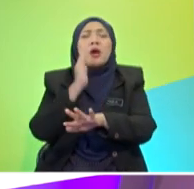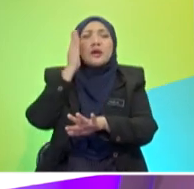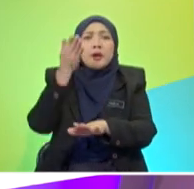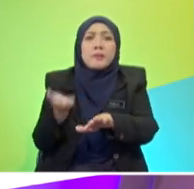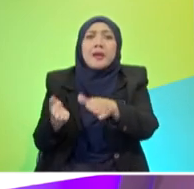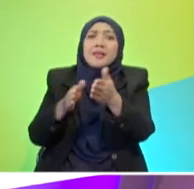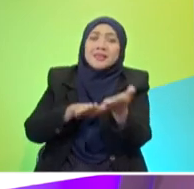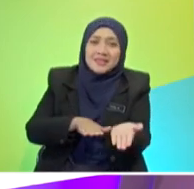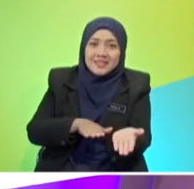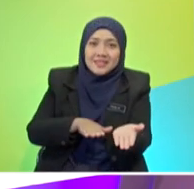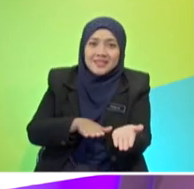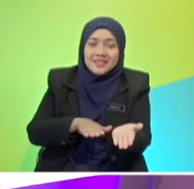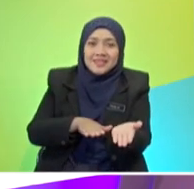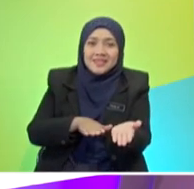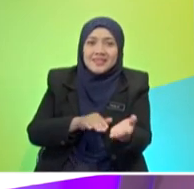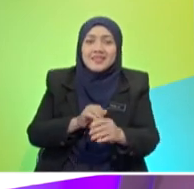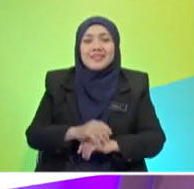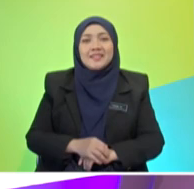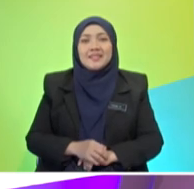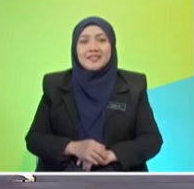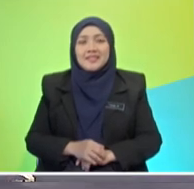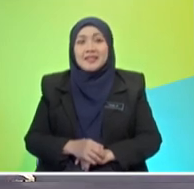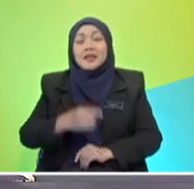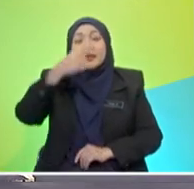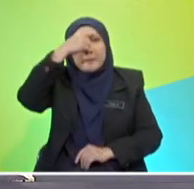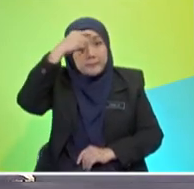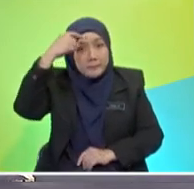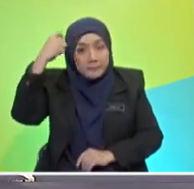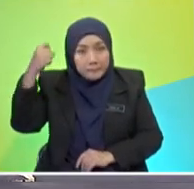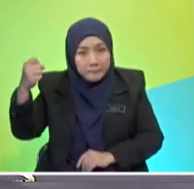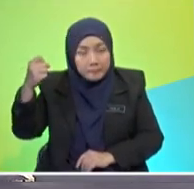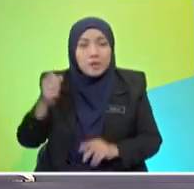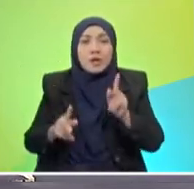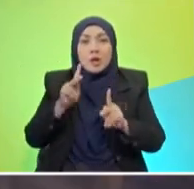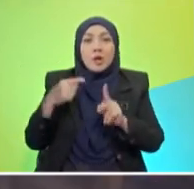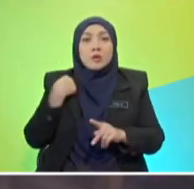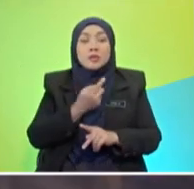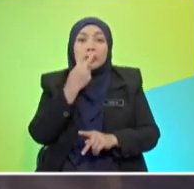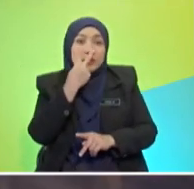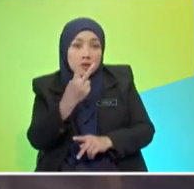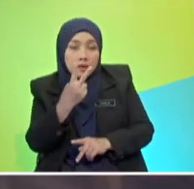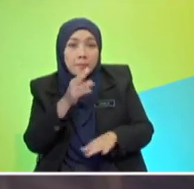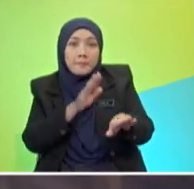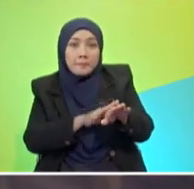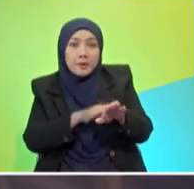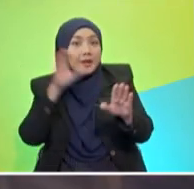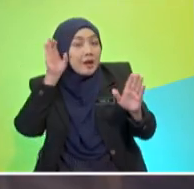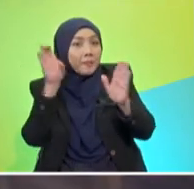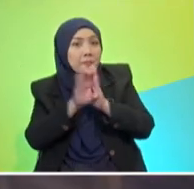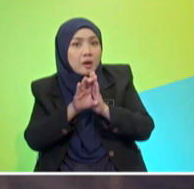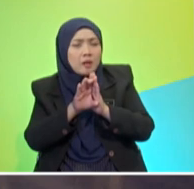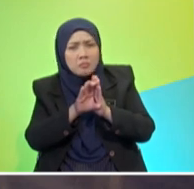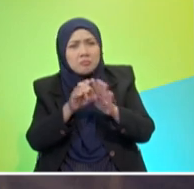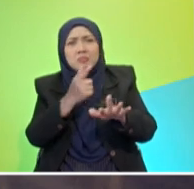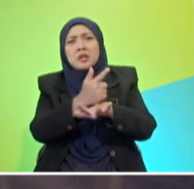akan mati. Ini kerana kalau kita tengok situasi, lipas ni boleh ke dia nak bernafas?